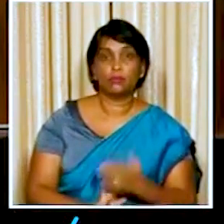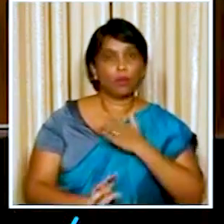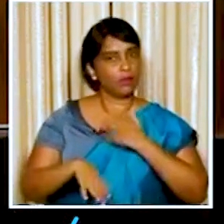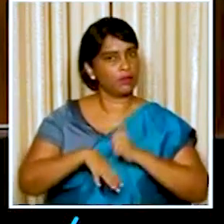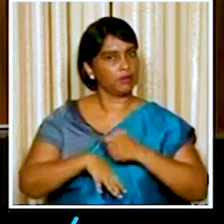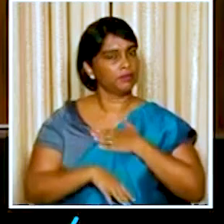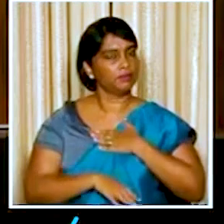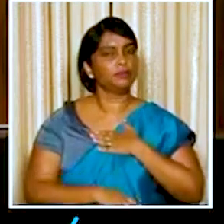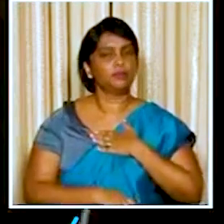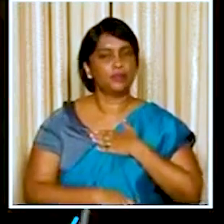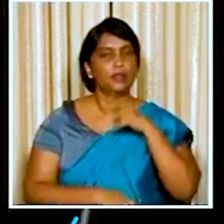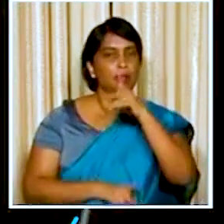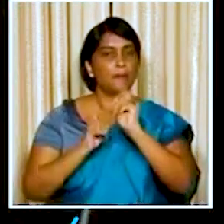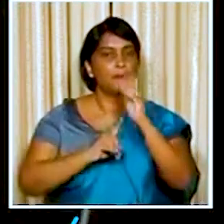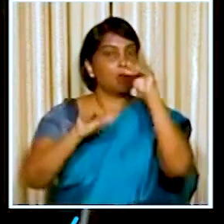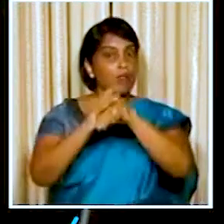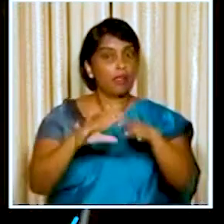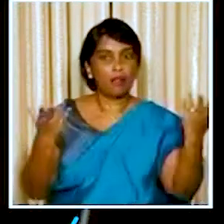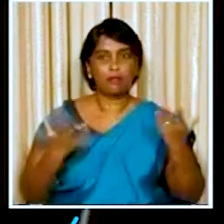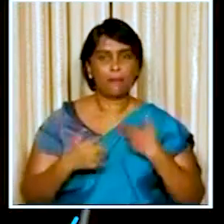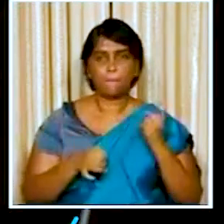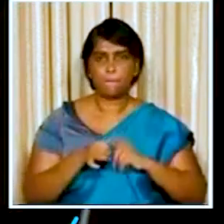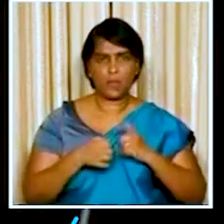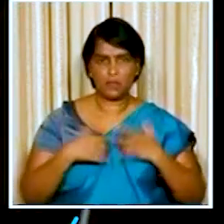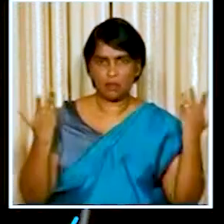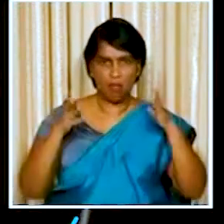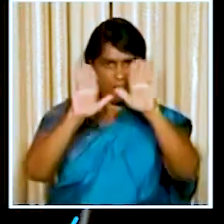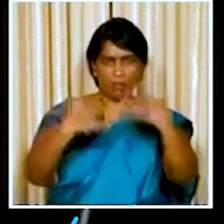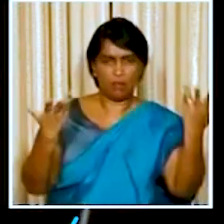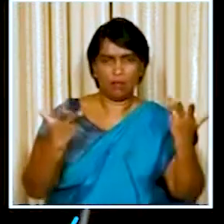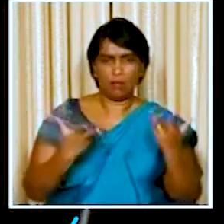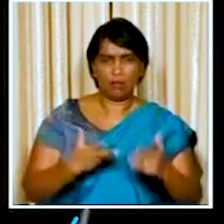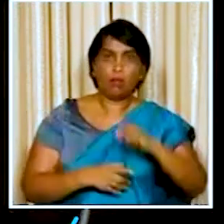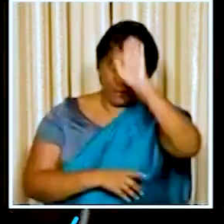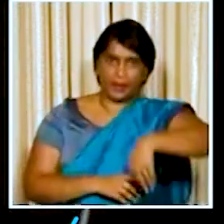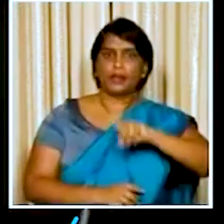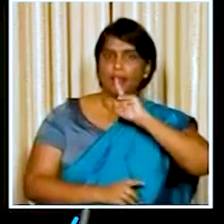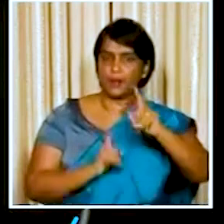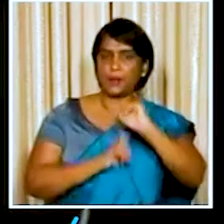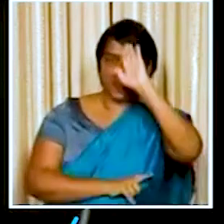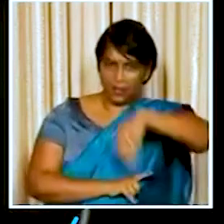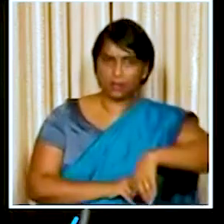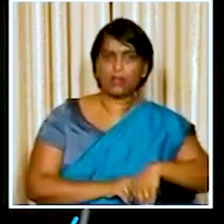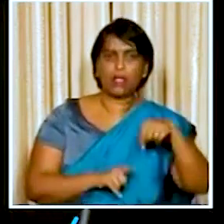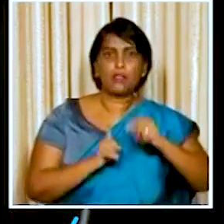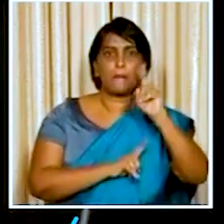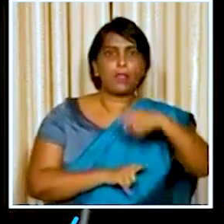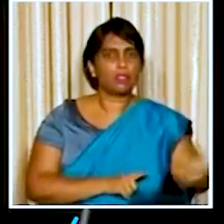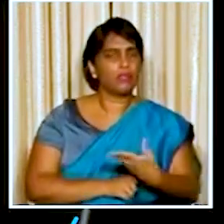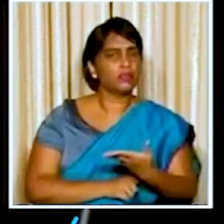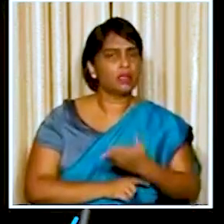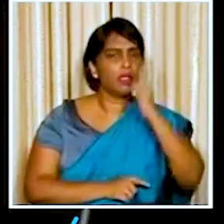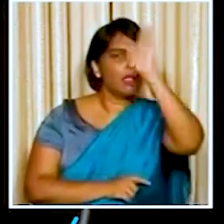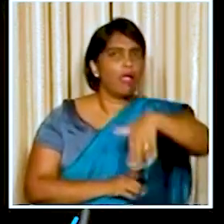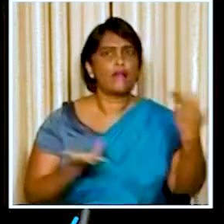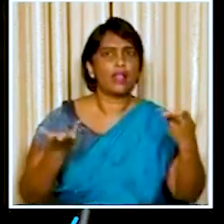වෙලාව. එතුමා මේ පාර්ලිමේන්තුවේ ඉන්නේ නැහැ කියන එක මගේ ප්‍රශ්නයක් නෙමෙයි. එතුමාට එන්න කියන්න බෑ පාර්ලිමේන්තුවට. අද පාර්ලිමේන්තු දවසක් නේ. ඇයි